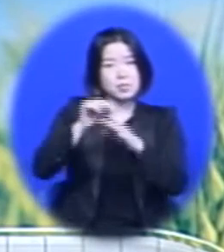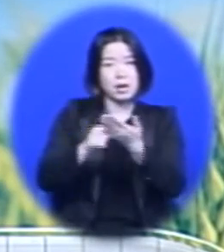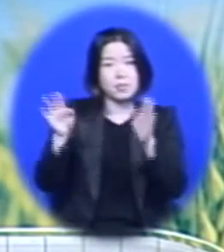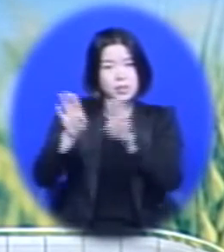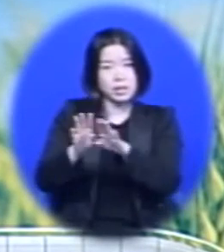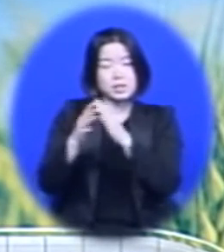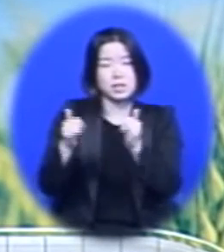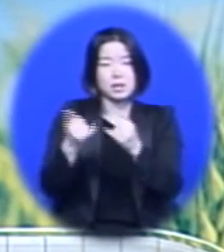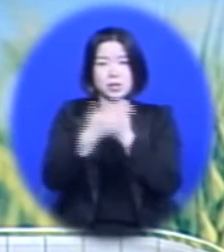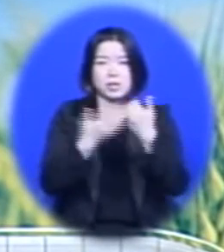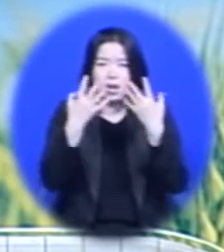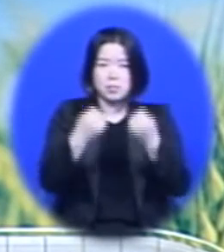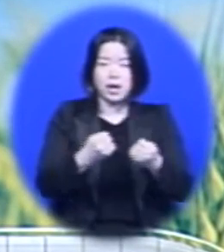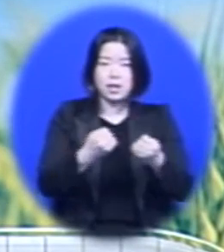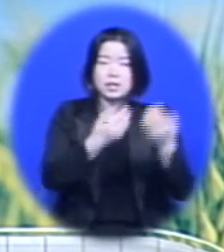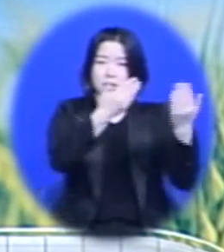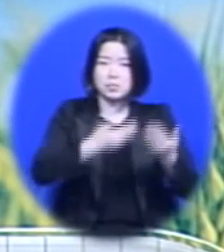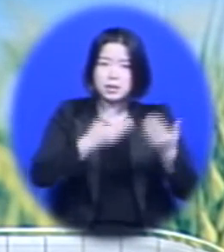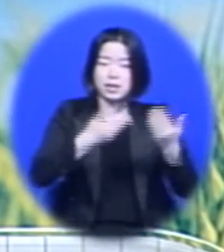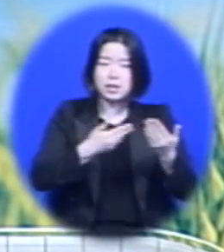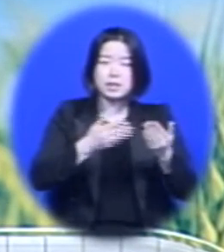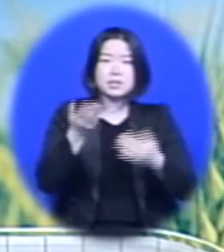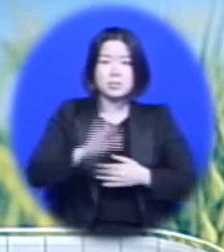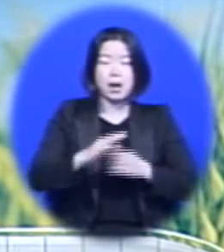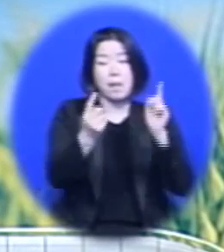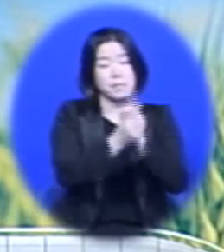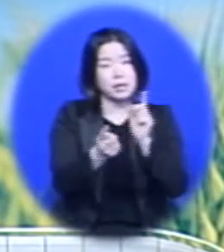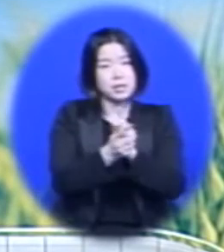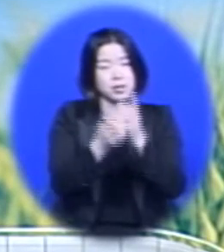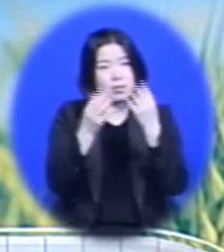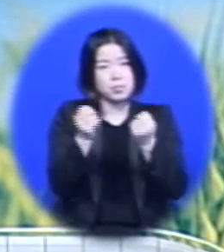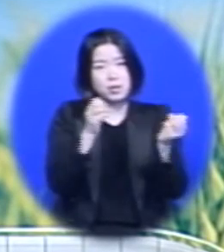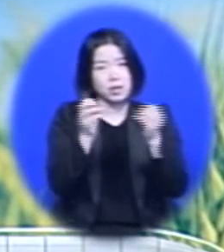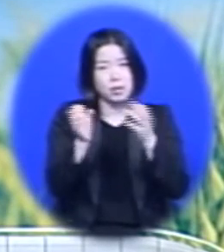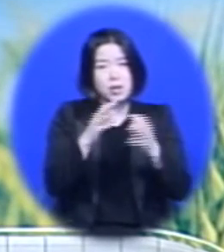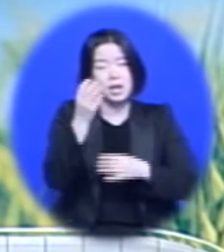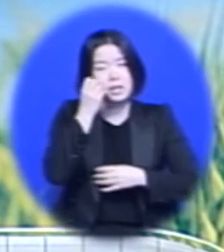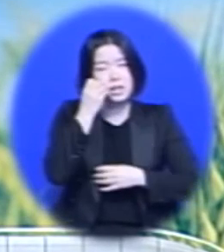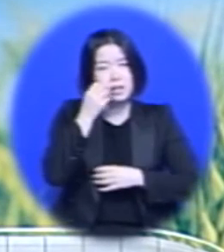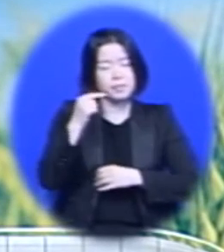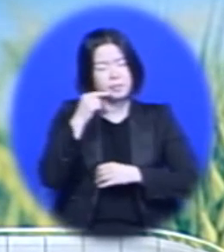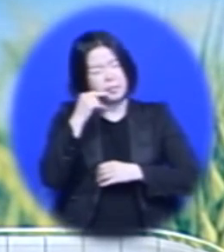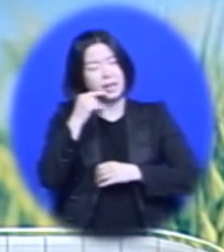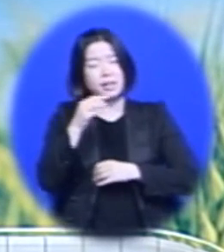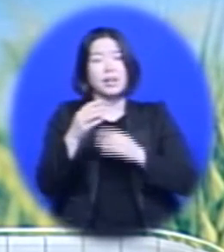은혜를 많이 받았는데도 만나서 말을 해보고 같이 지내보면 이상하게 쓴맛이